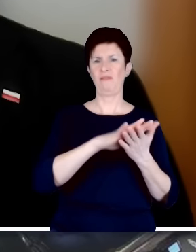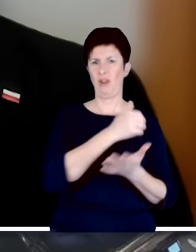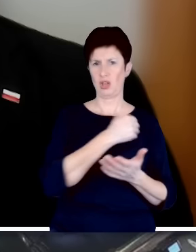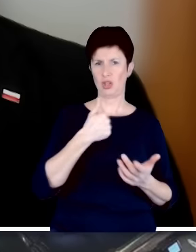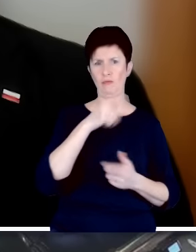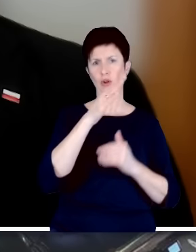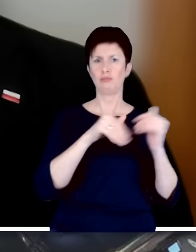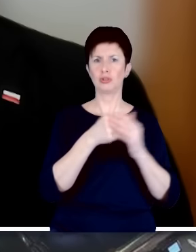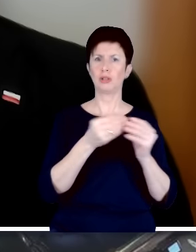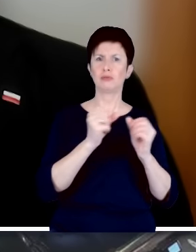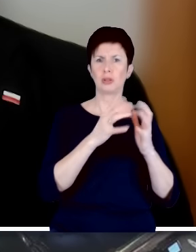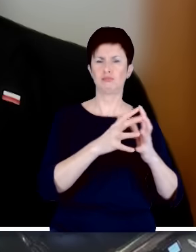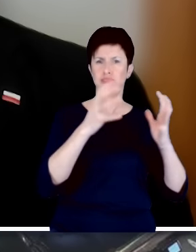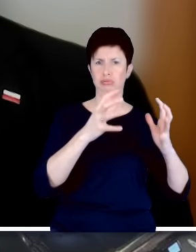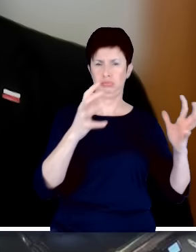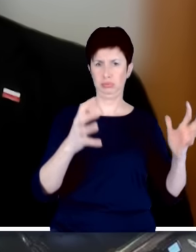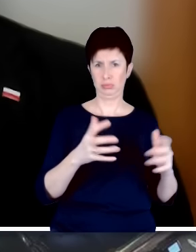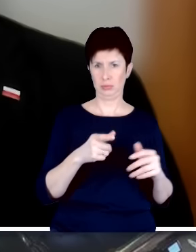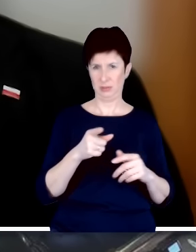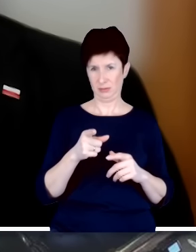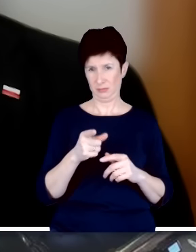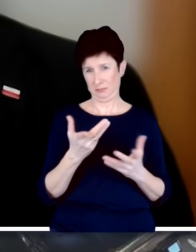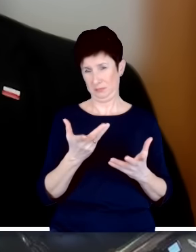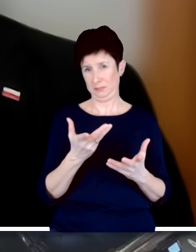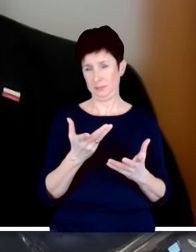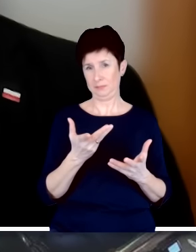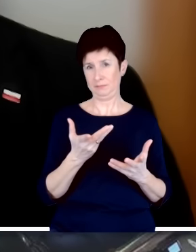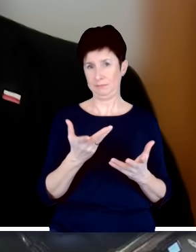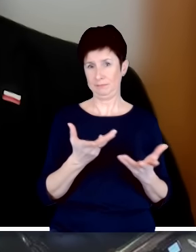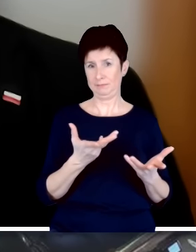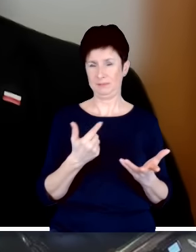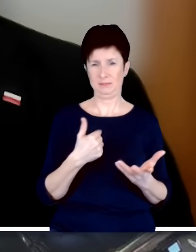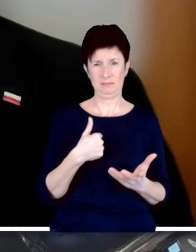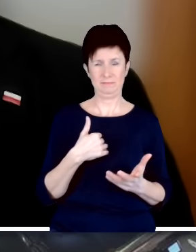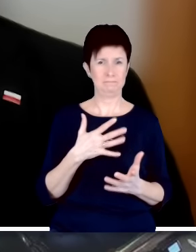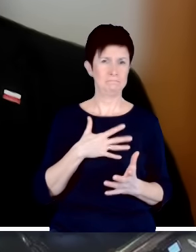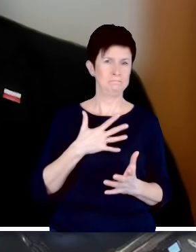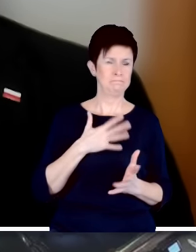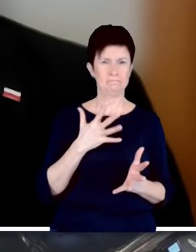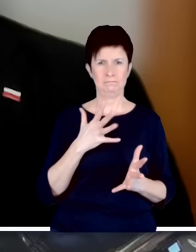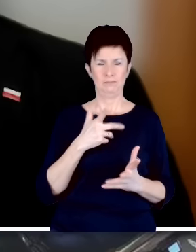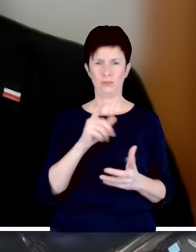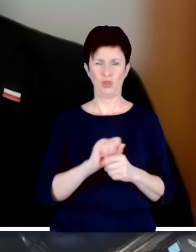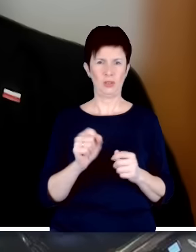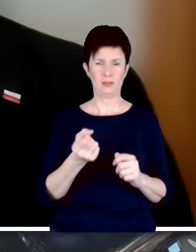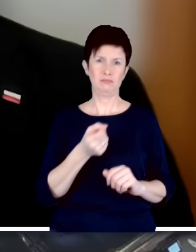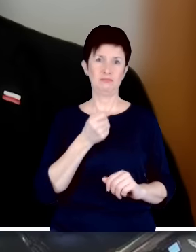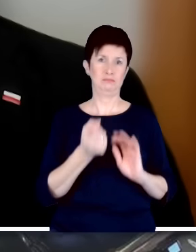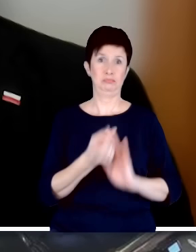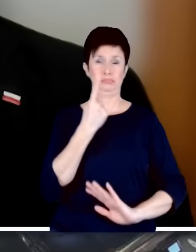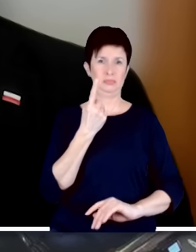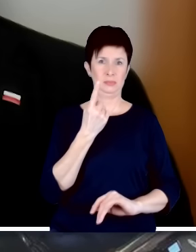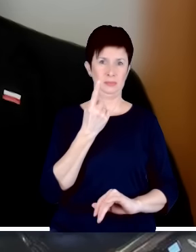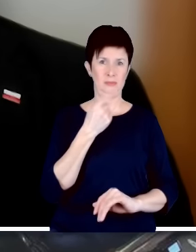takie wskazówki od pseudoekspertów. Natomiast ja, no, wydaje mi się, że to jest jednak fenomen na skalę europejską czy światową, że